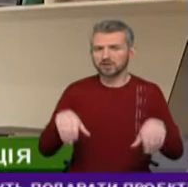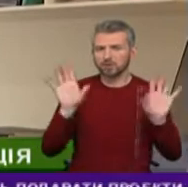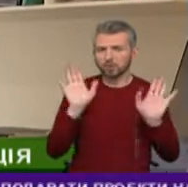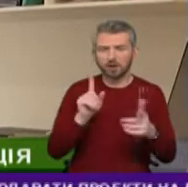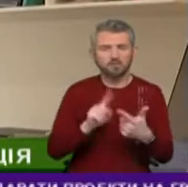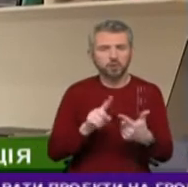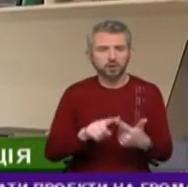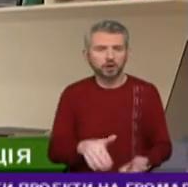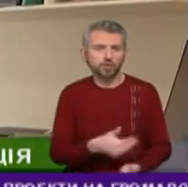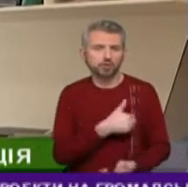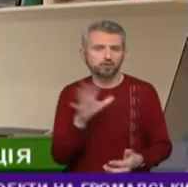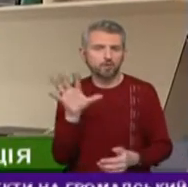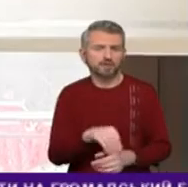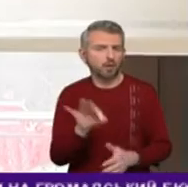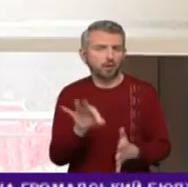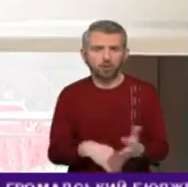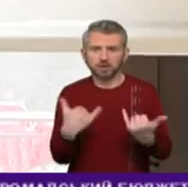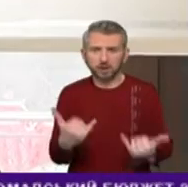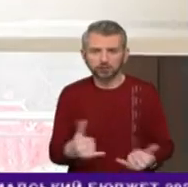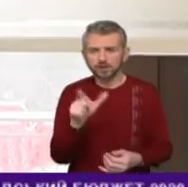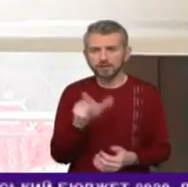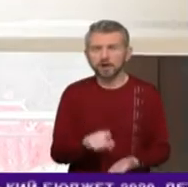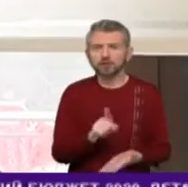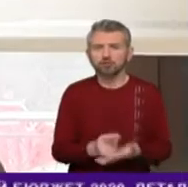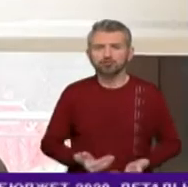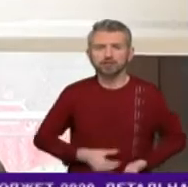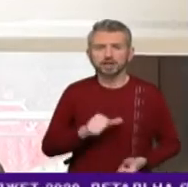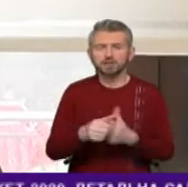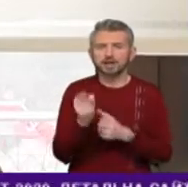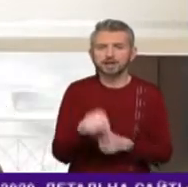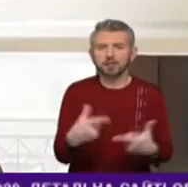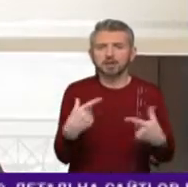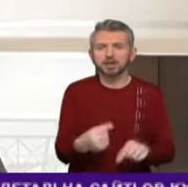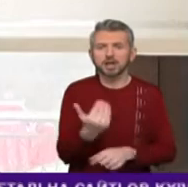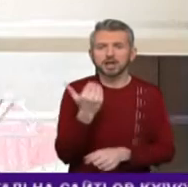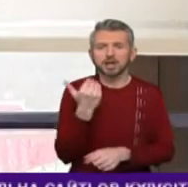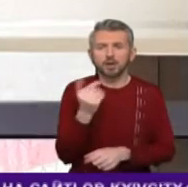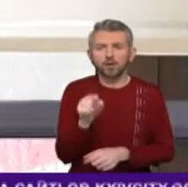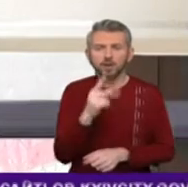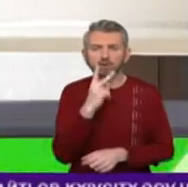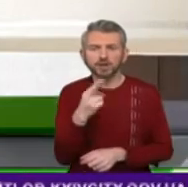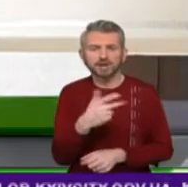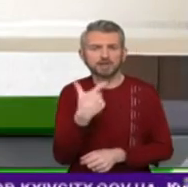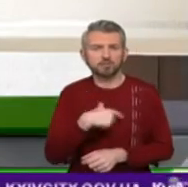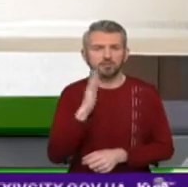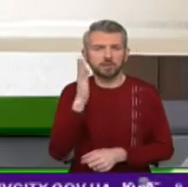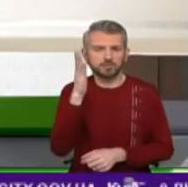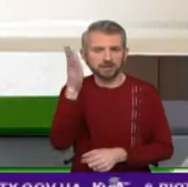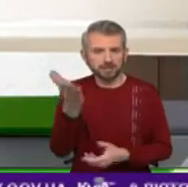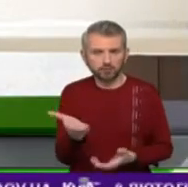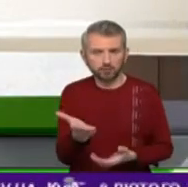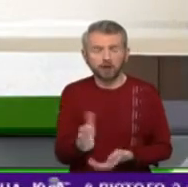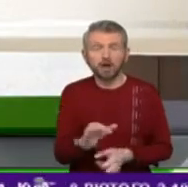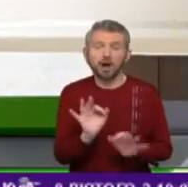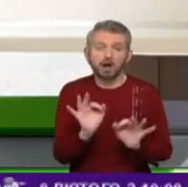по-друге, хочемо все одразу. Чоловік має жити іменно там, де він бачить для себе перспективу.